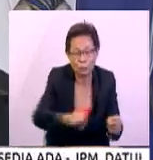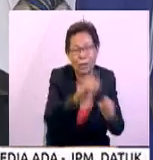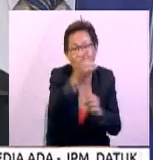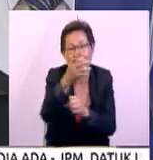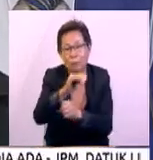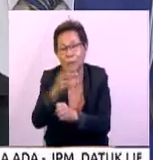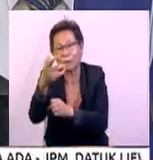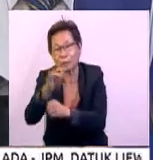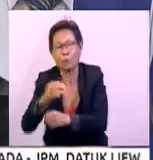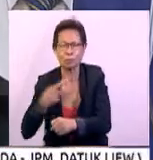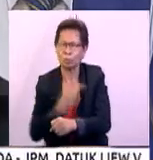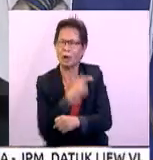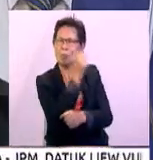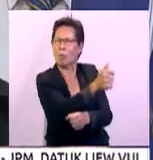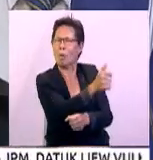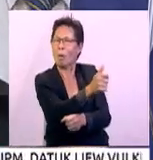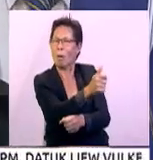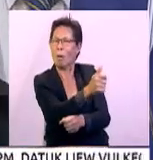kepada kontraktor untuk